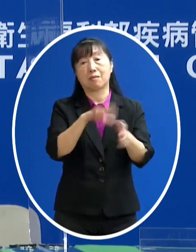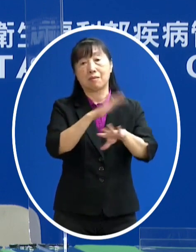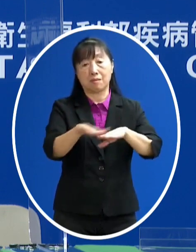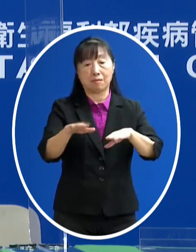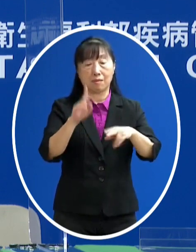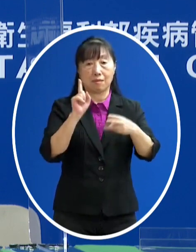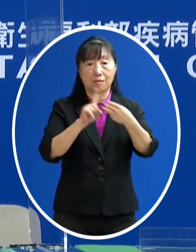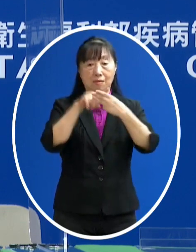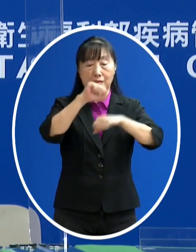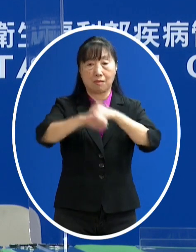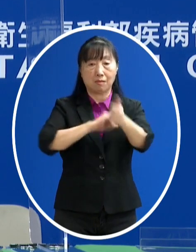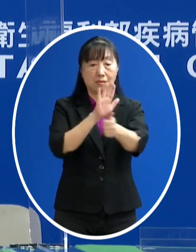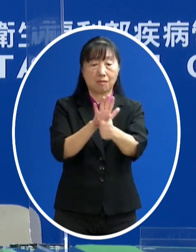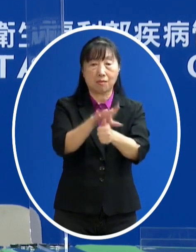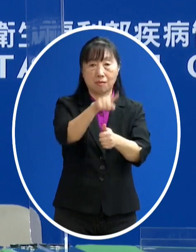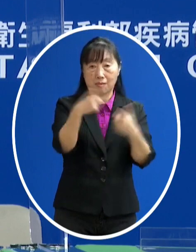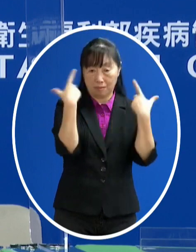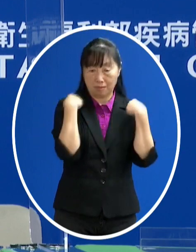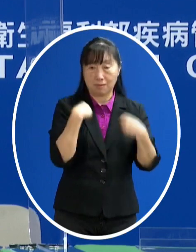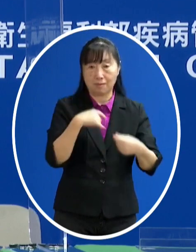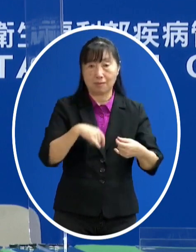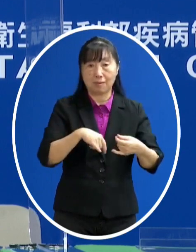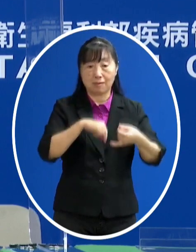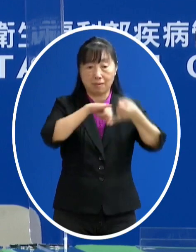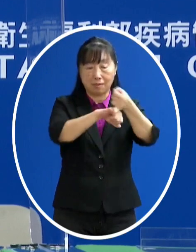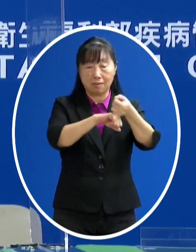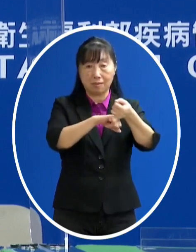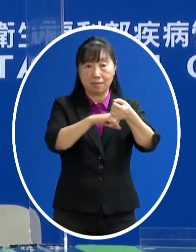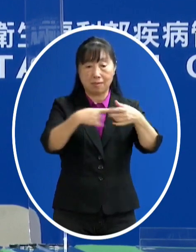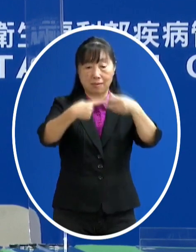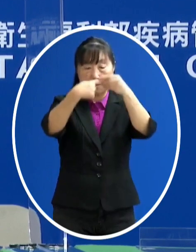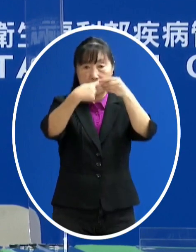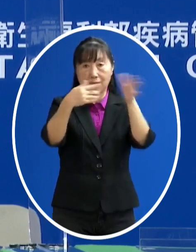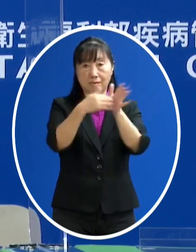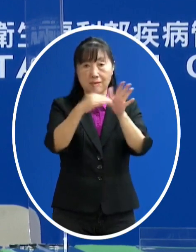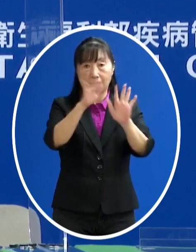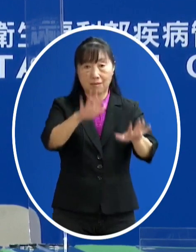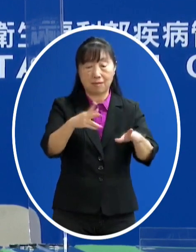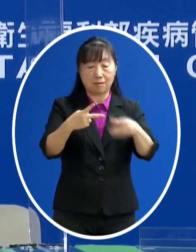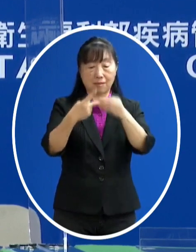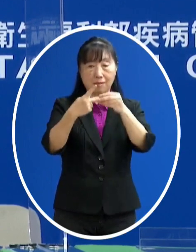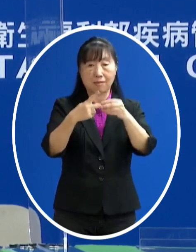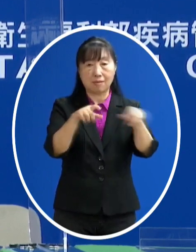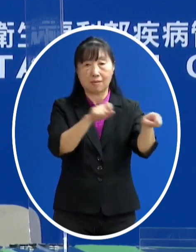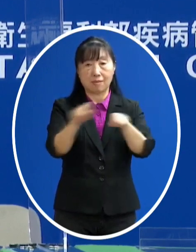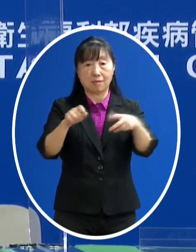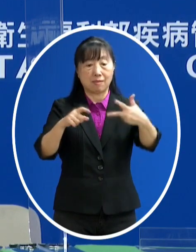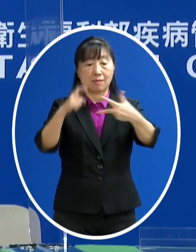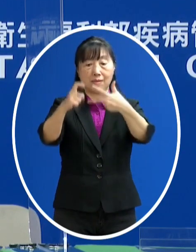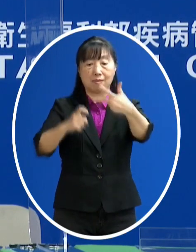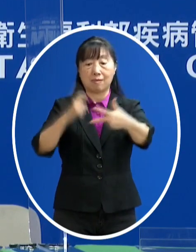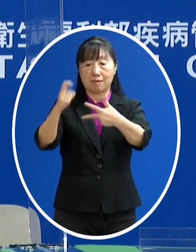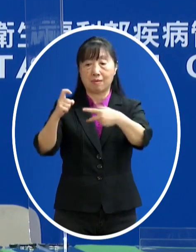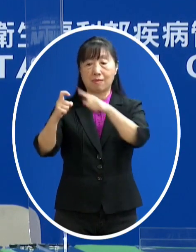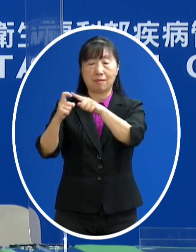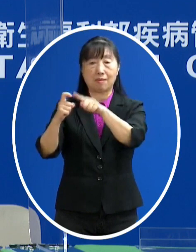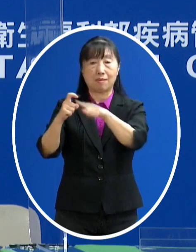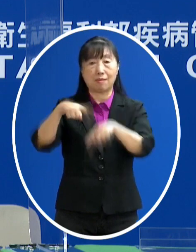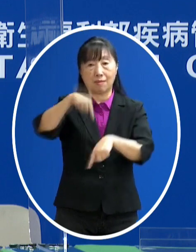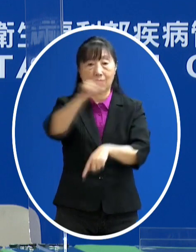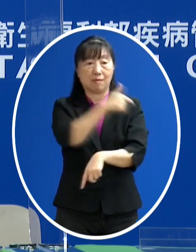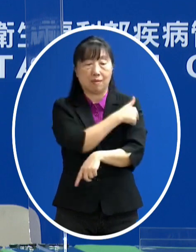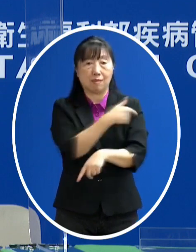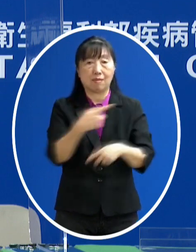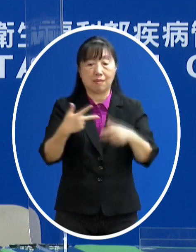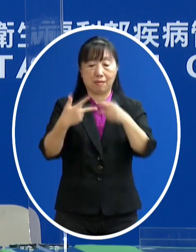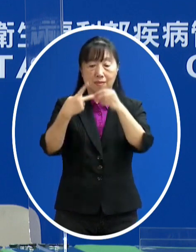帮原来预约的这个接种的对象改为第10周来做预约齁。所以这个也一并再跟大